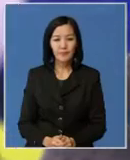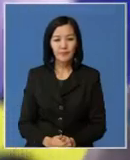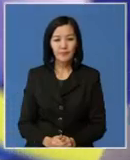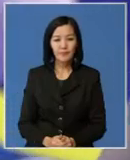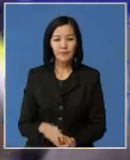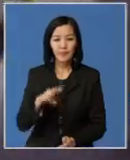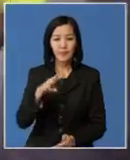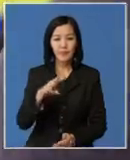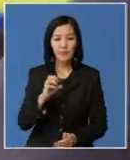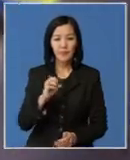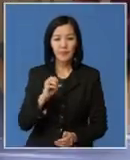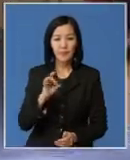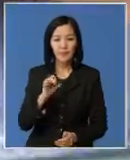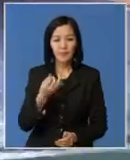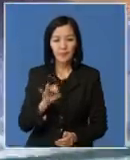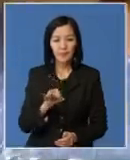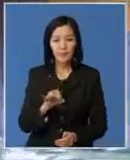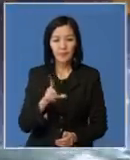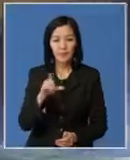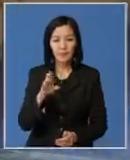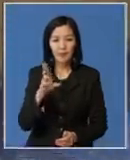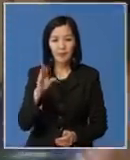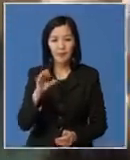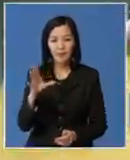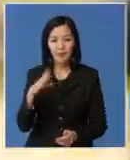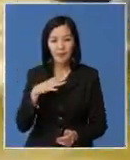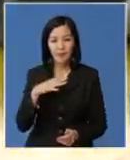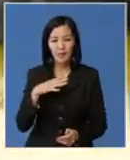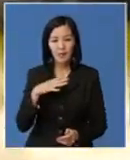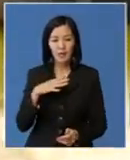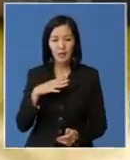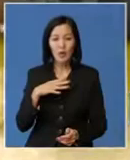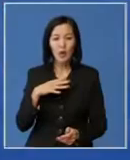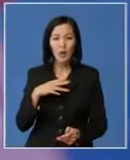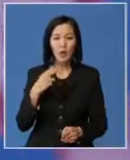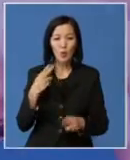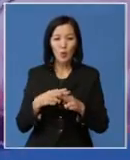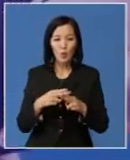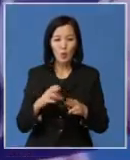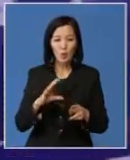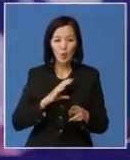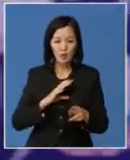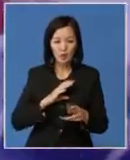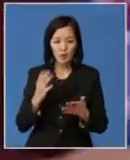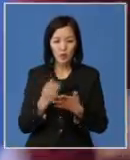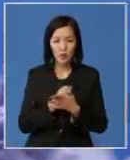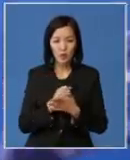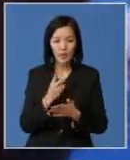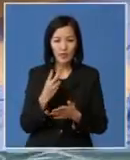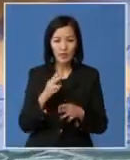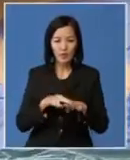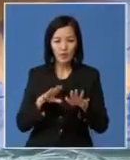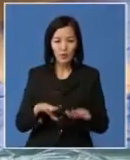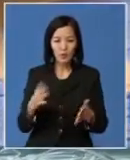Мерей Мәулетханов биыл Хорватияда өткен әлем біріншілігіне қола жүлдегер атанып, спорт шебері деген атақты қоса иеленді. Мұнымен қоса Азия чемпионатында екінші орыннан